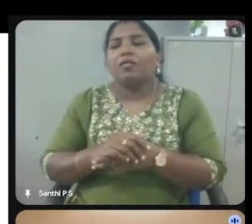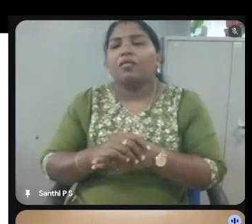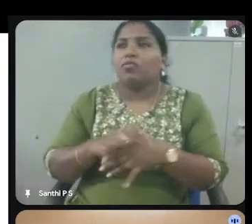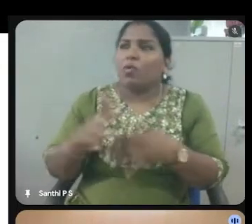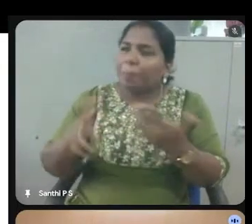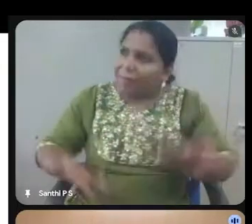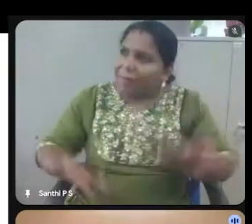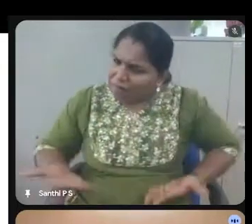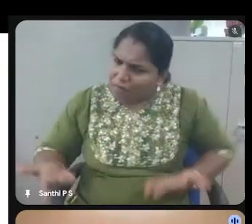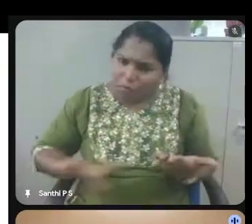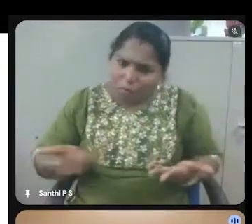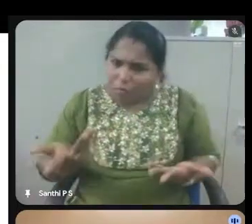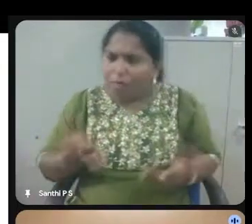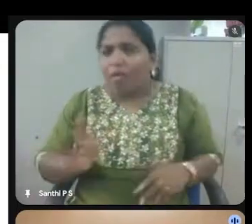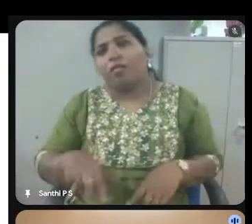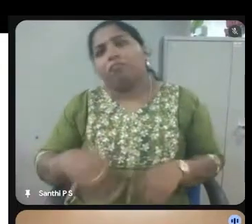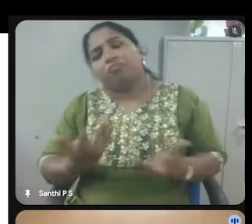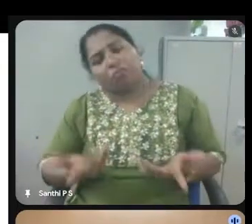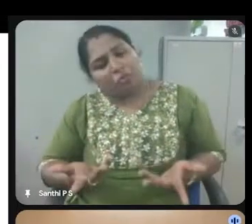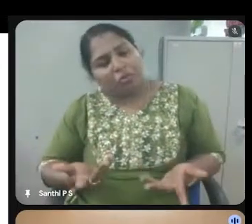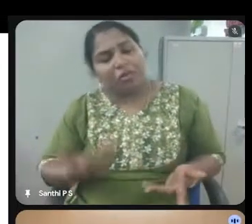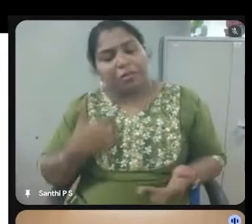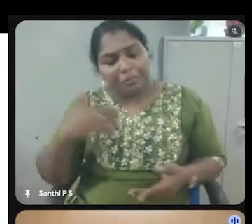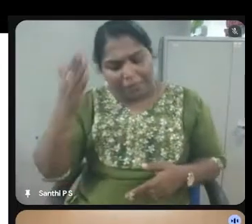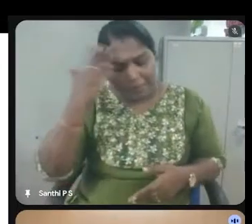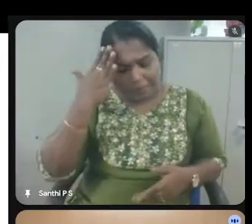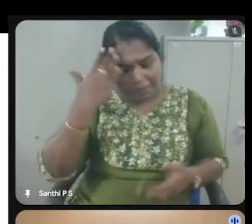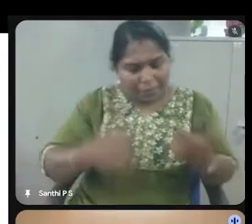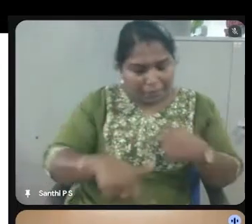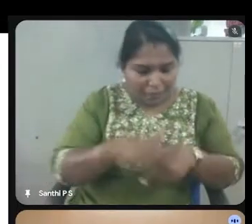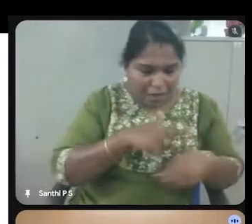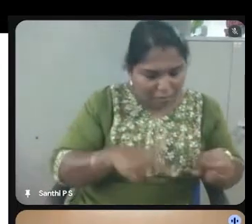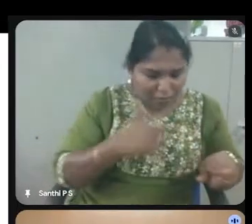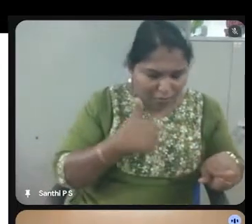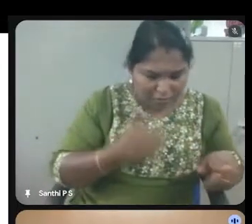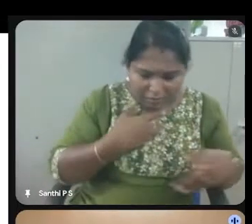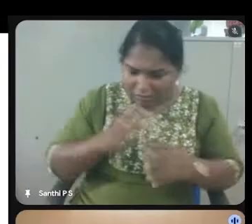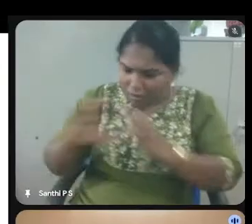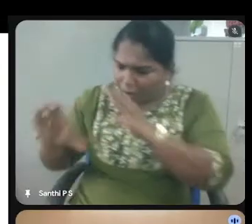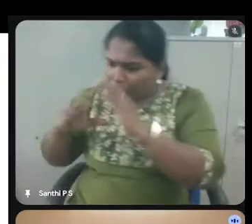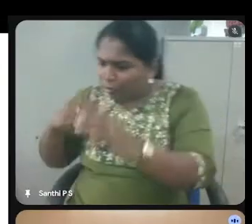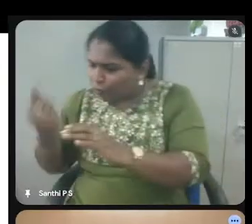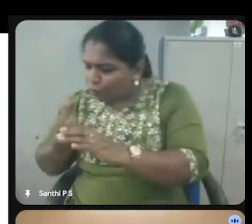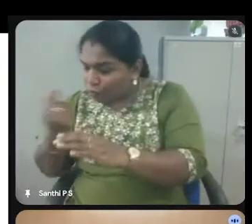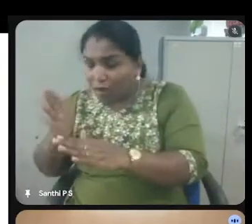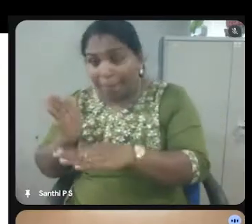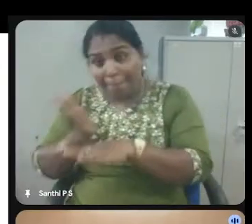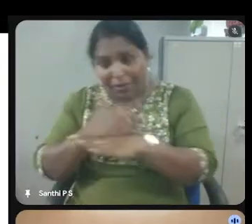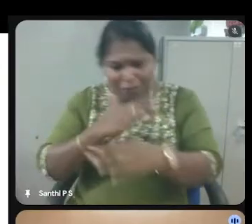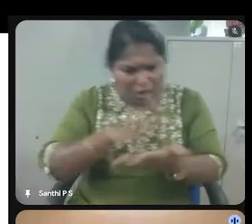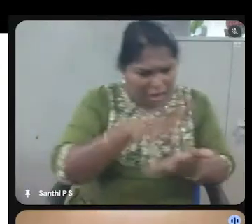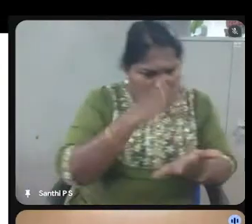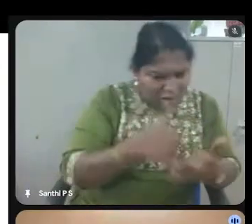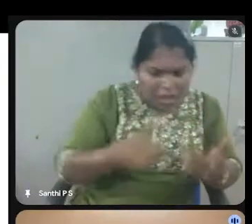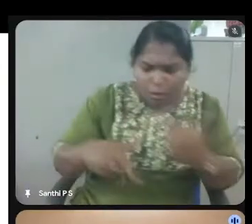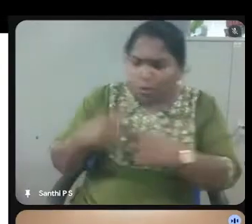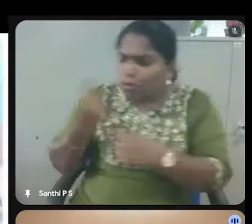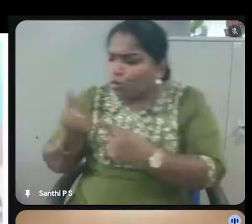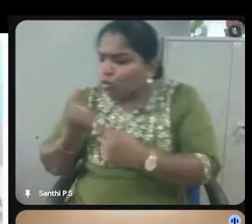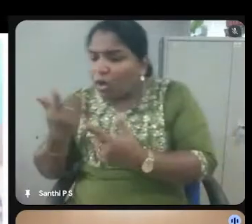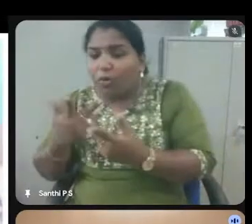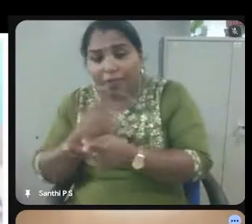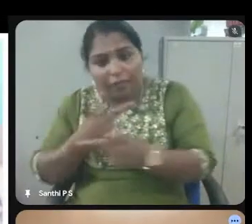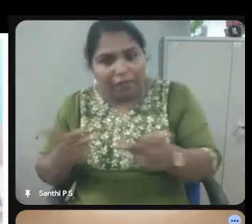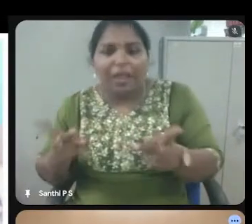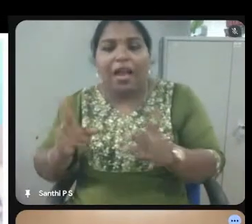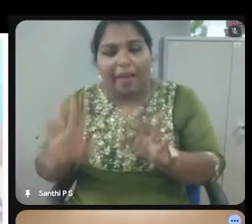അല്ലെങ്കിൽ എങ്ങനെ കമ്മ്യൂണിക്കേറ്റ്, അറിയാവുന്ന ലാംഗ്വേജ് എങ്ങനെ നമ്മൾ കമ്മ്യൂണിക്കേഷന് വേണ്ടി യൂസ് ചെയ്യുന്നു, അങ്ങനെയുള്ള കാര്യങ്ങൾ. അപ്പോൾ ഇതിനെക്കുറിച്ച്